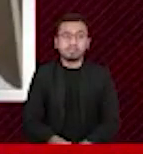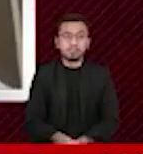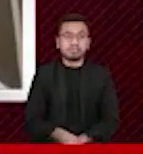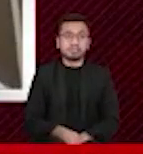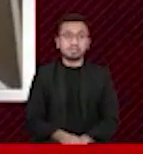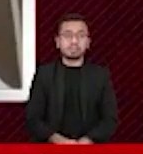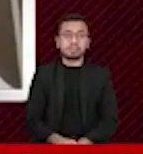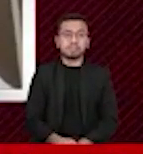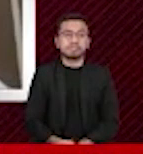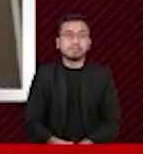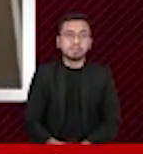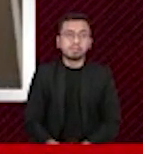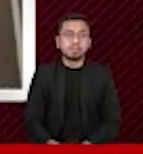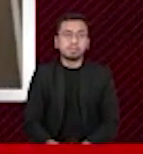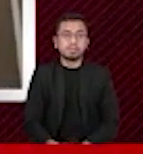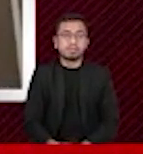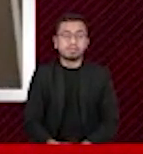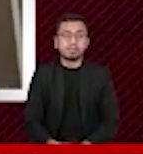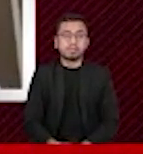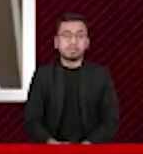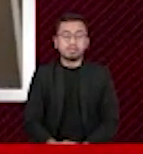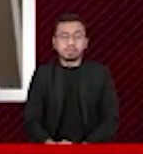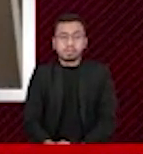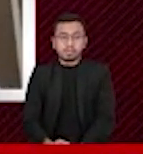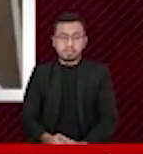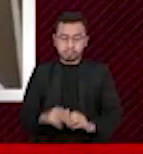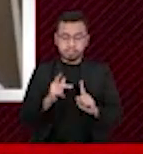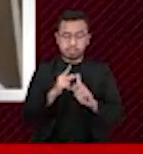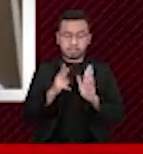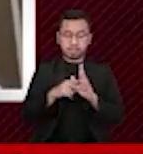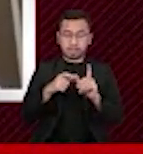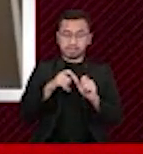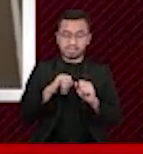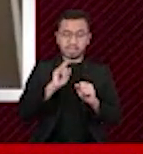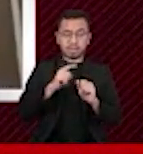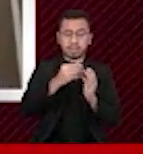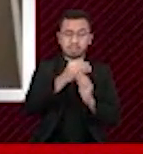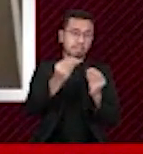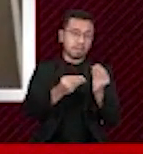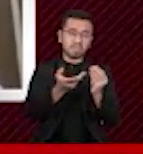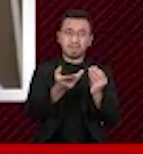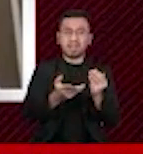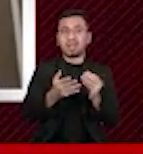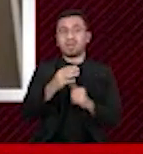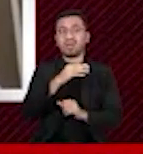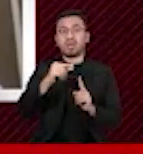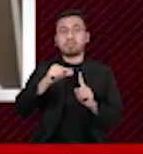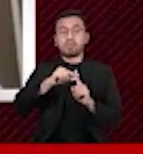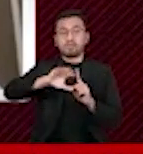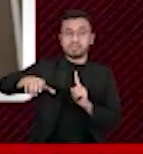berbagai cabangnya di daerah Hai di provinsi kabupaten sampai ke rukun nelayan itu